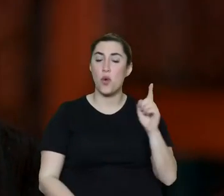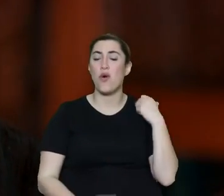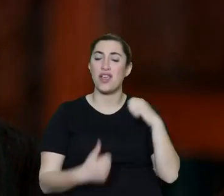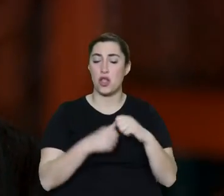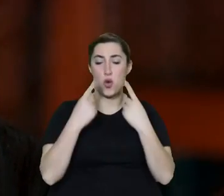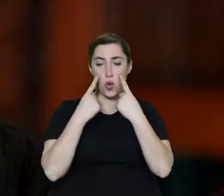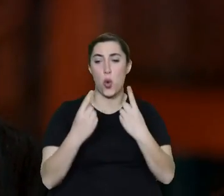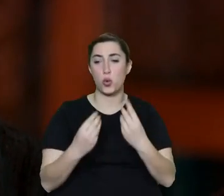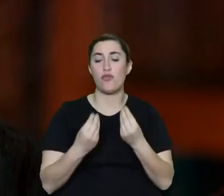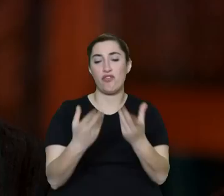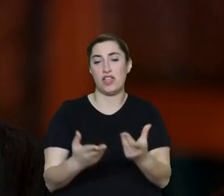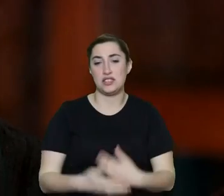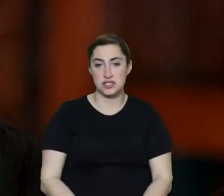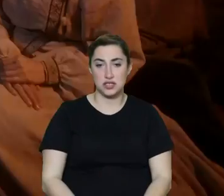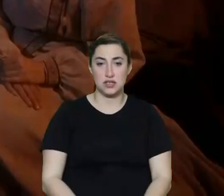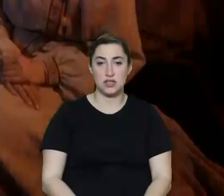gene gördüğünü gösterir.